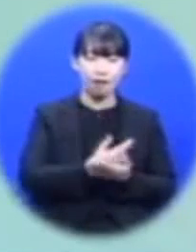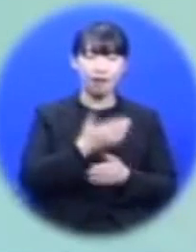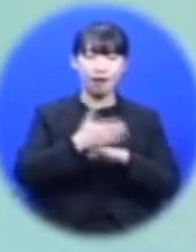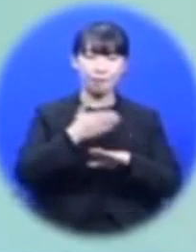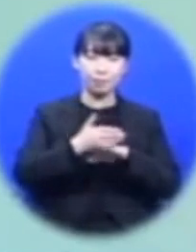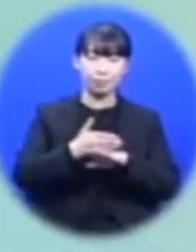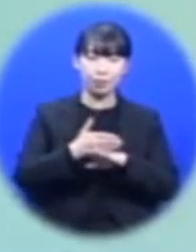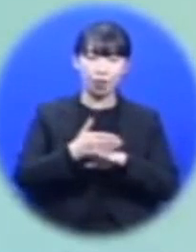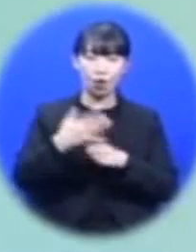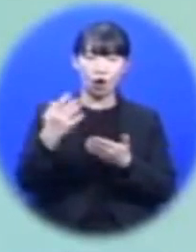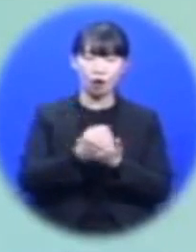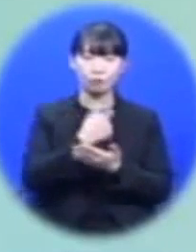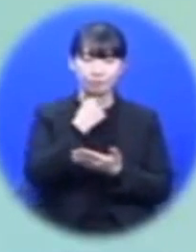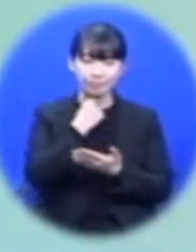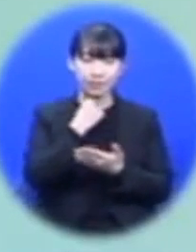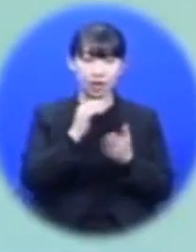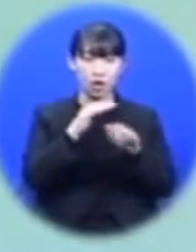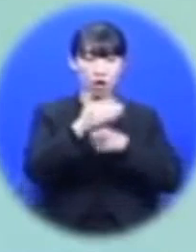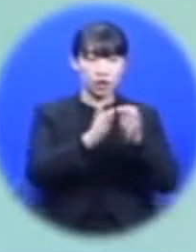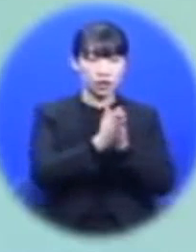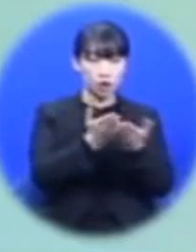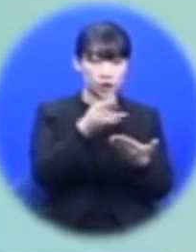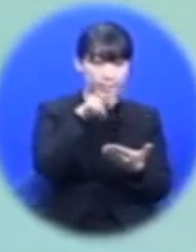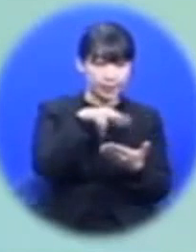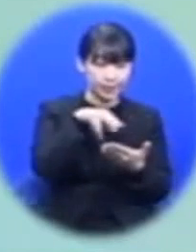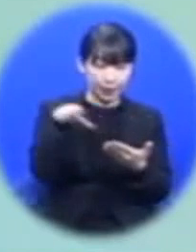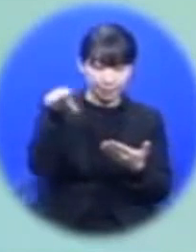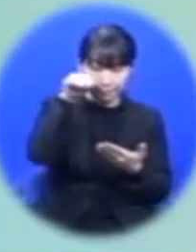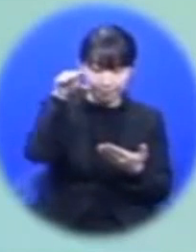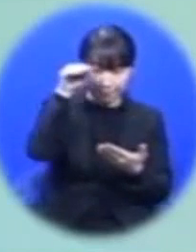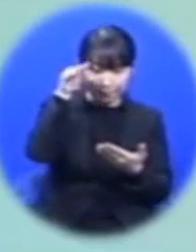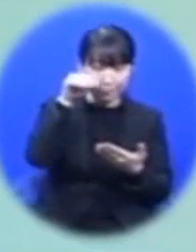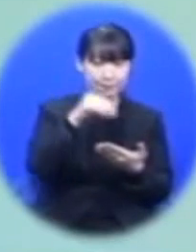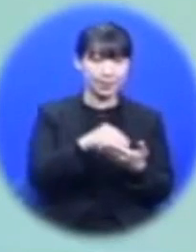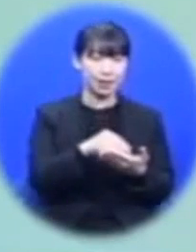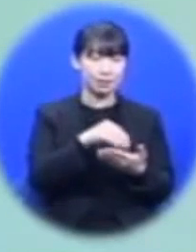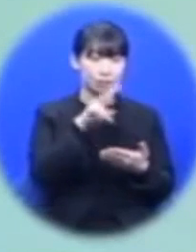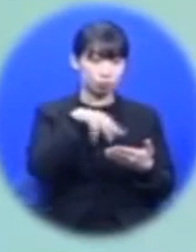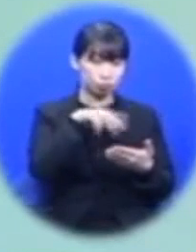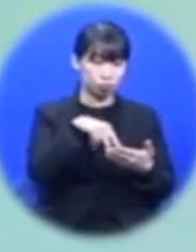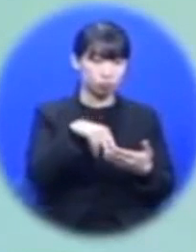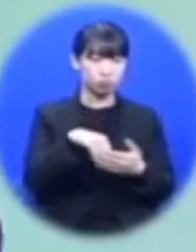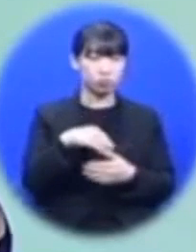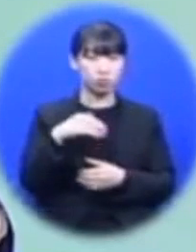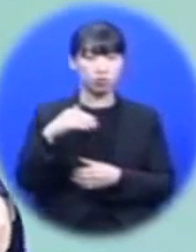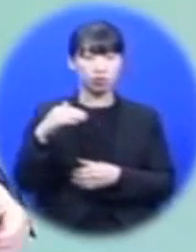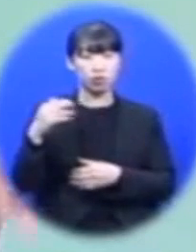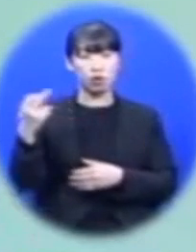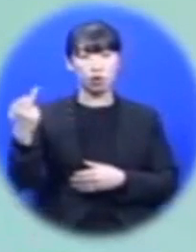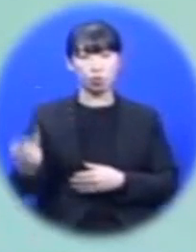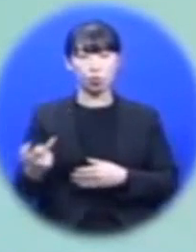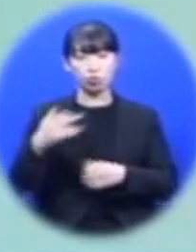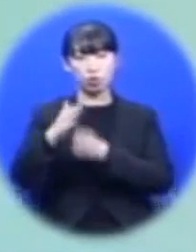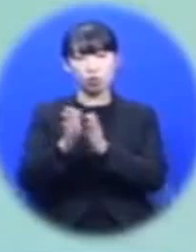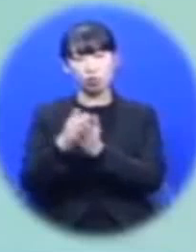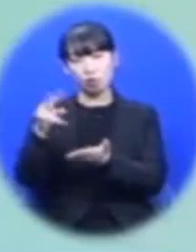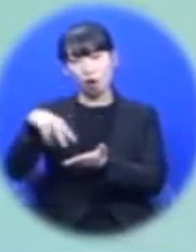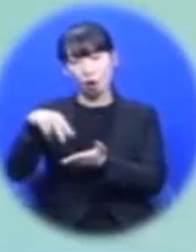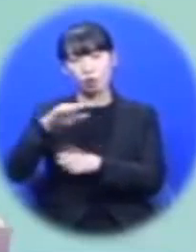성경을 읽기 시작했어 동생이 그렇게 하니까 근데 생은 그렇게 성경을 많이 읽는데 자기는 조금만 읽어도 읽기가